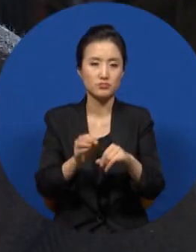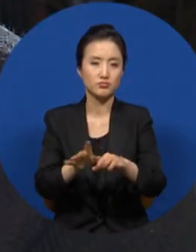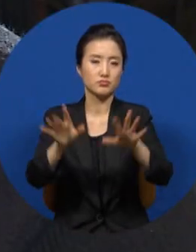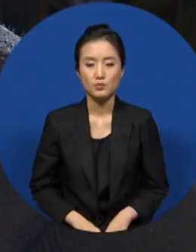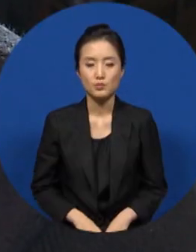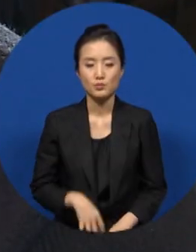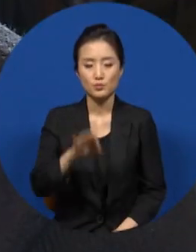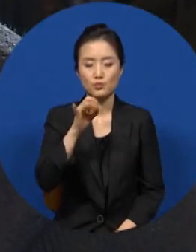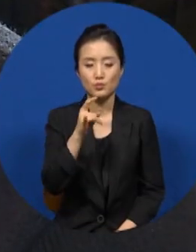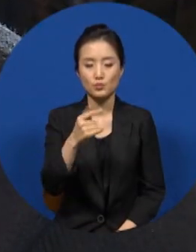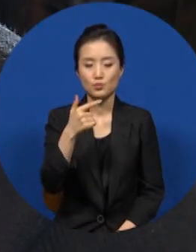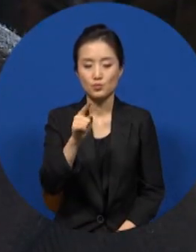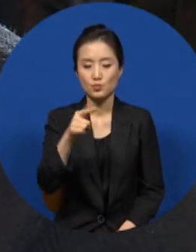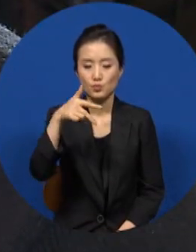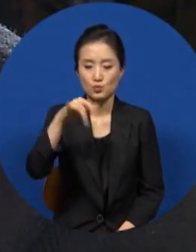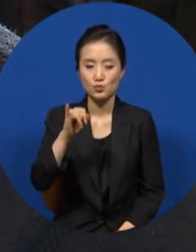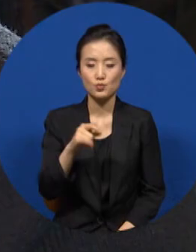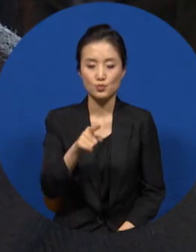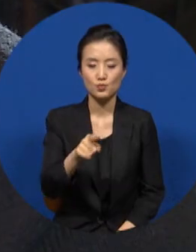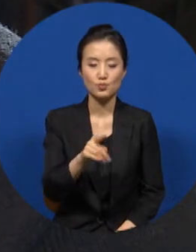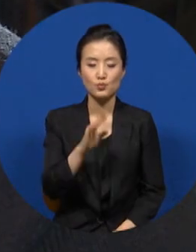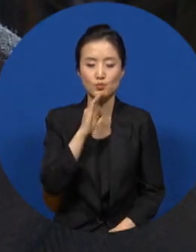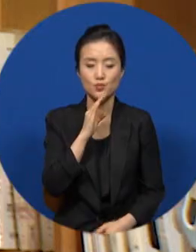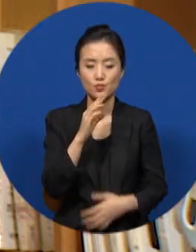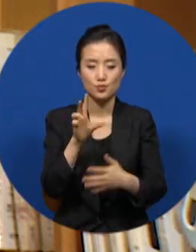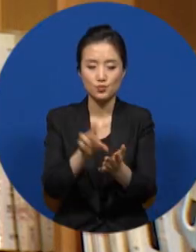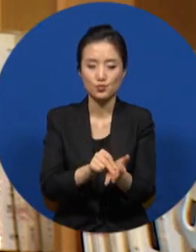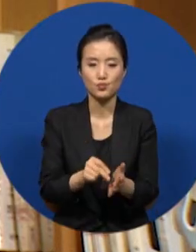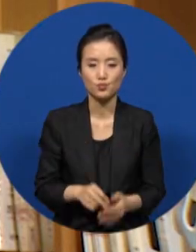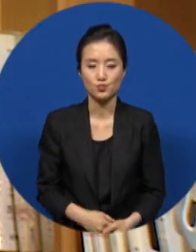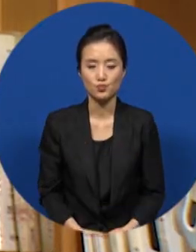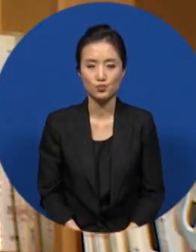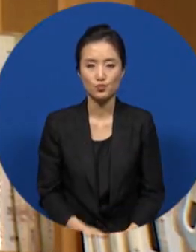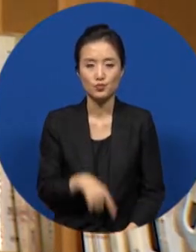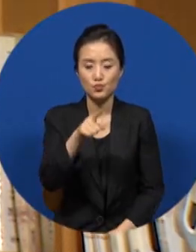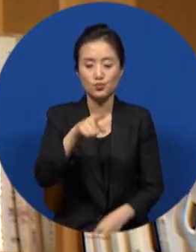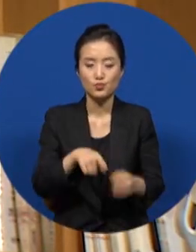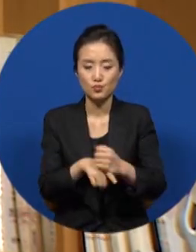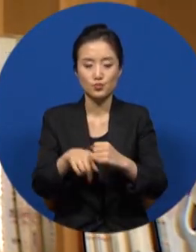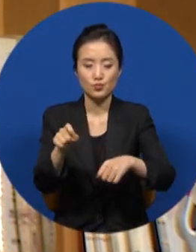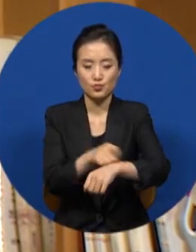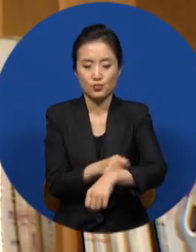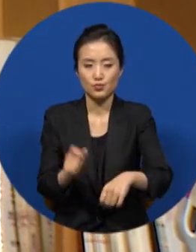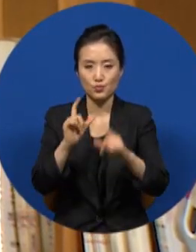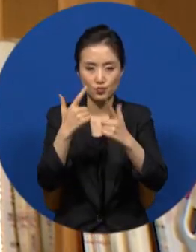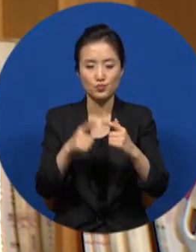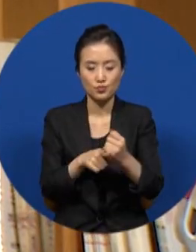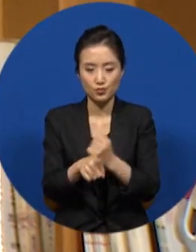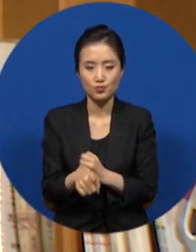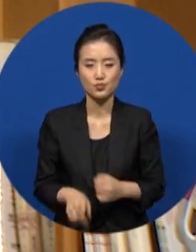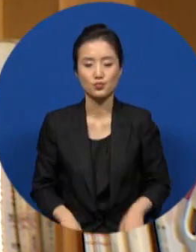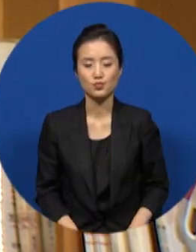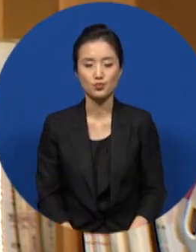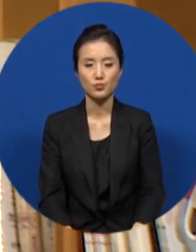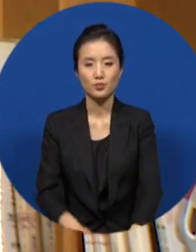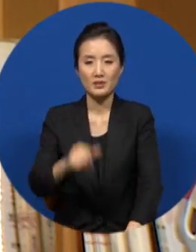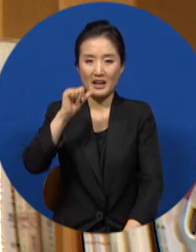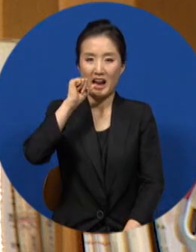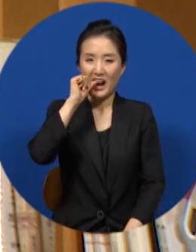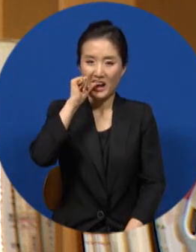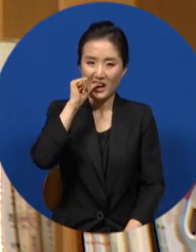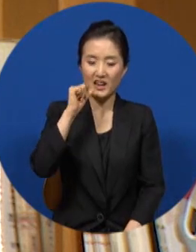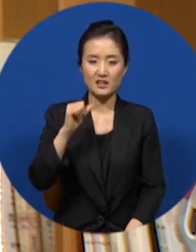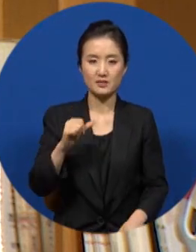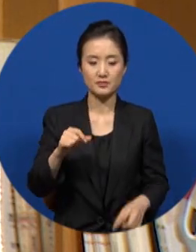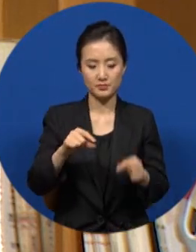거죠. 에너지 불변의 법칙이라는 게 있습니다. 에너지 멸하지 않는다는 거니까. 쇠막대가 있어요. 쇠막대 오른쪽 끝을